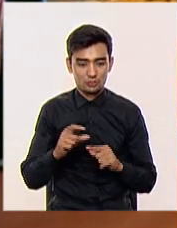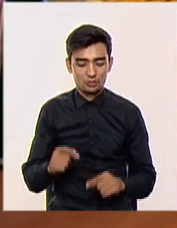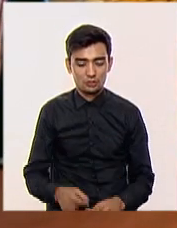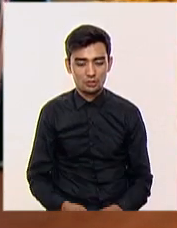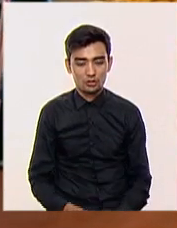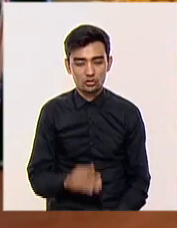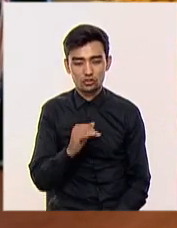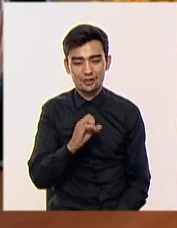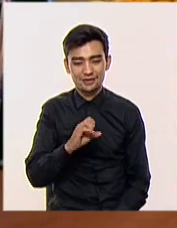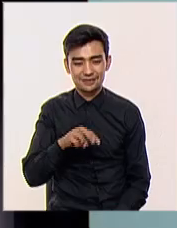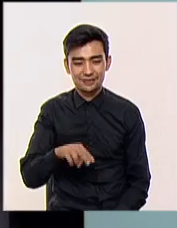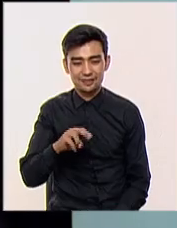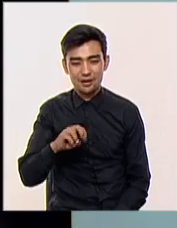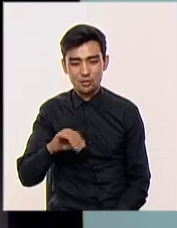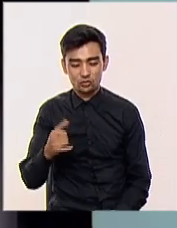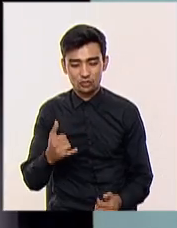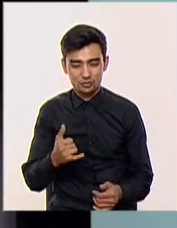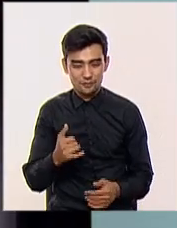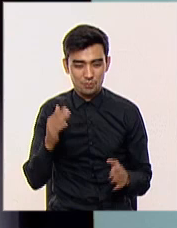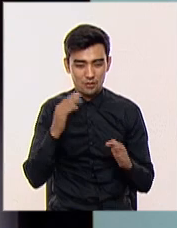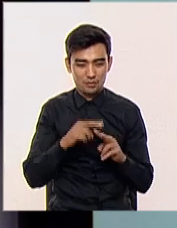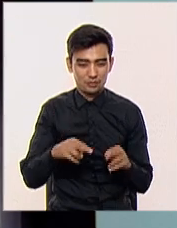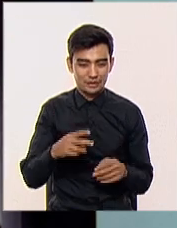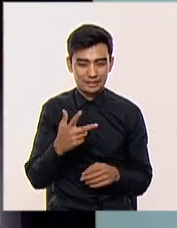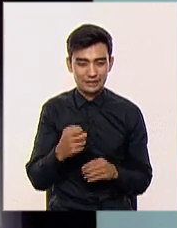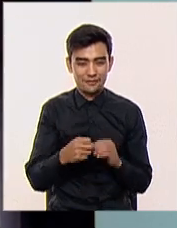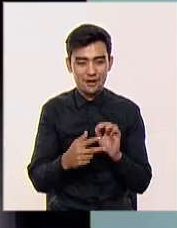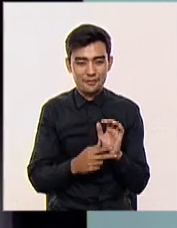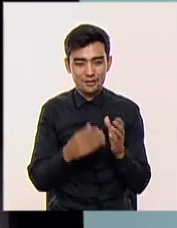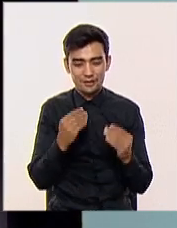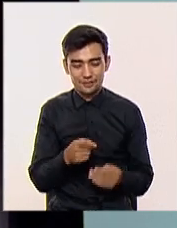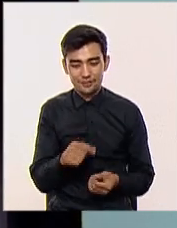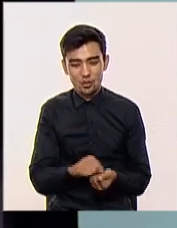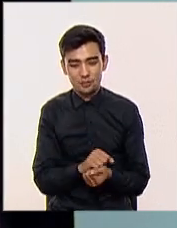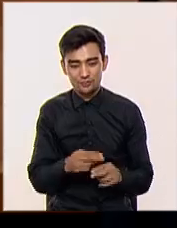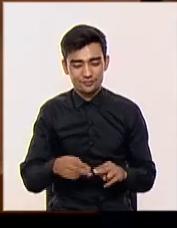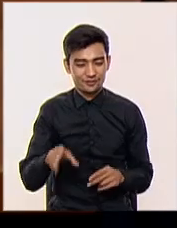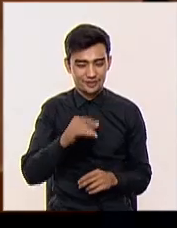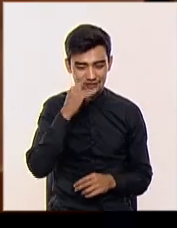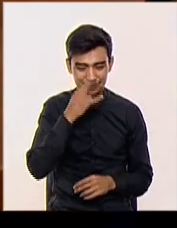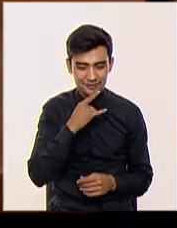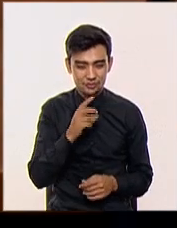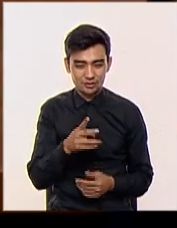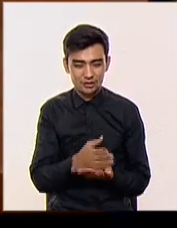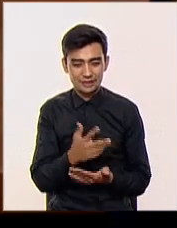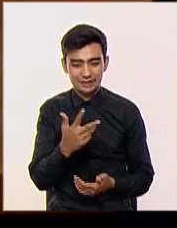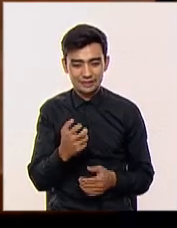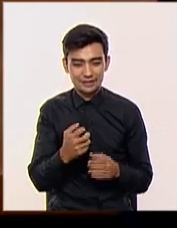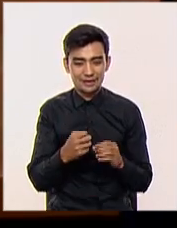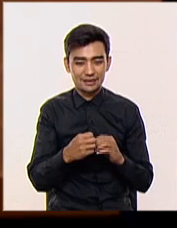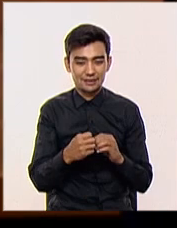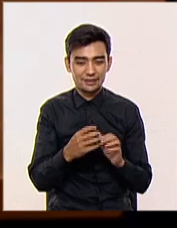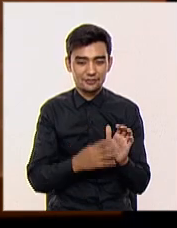представителей Жасыл-Даму, сейчас в воздухе повисли 318 неиспользованных сертификатов по всему Казахстану на общую сумму